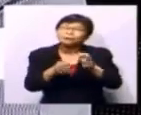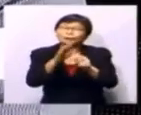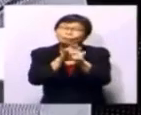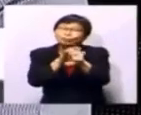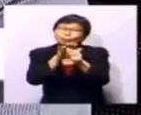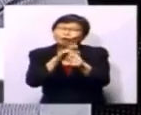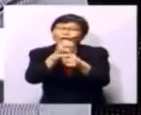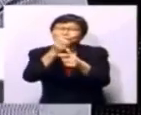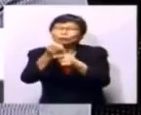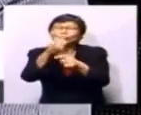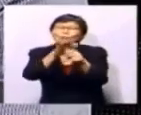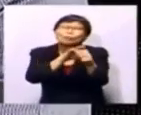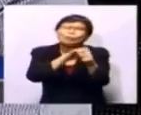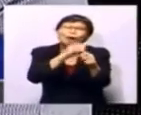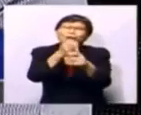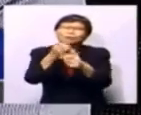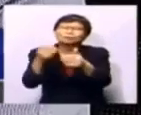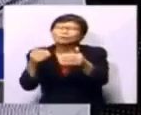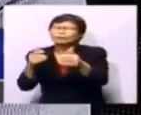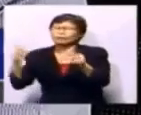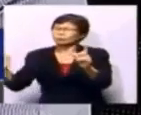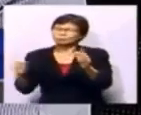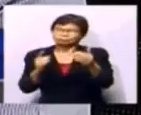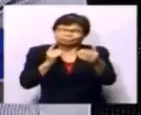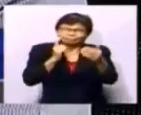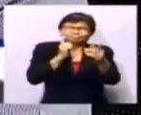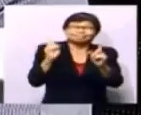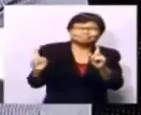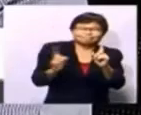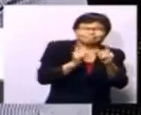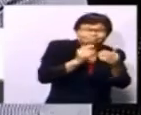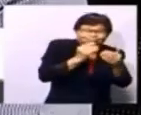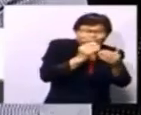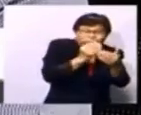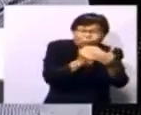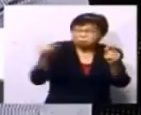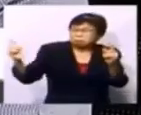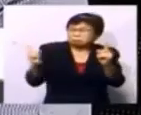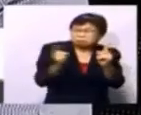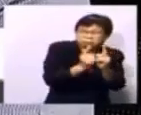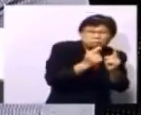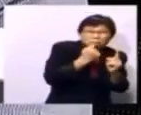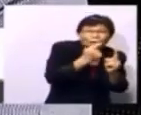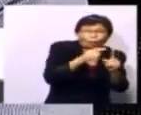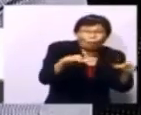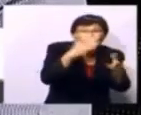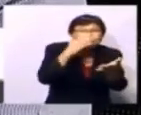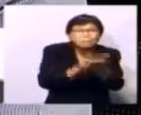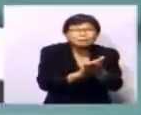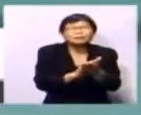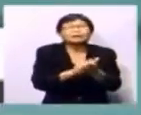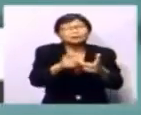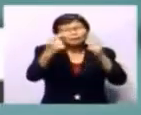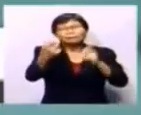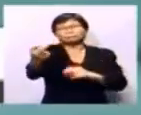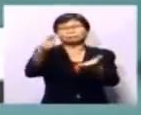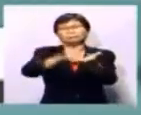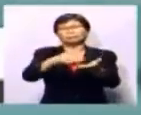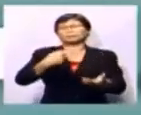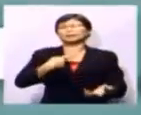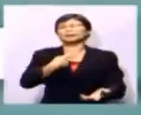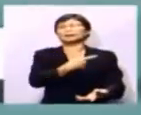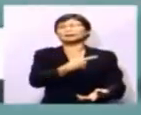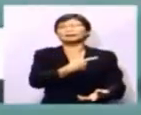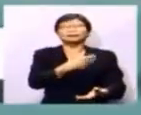mereka dipujuk atau mereka dihampiri oleh melakukan perkara-perkara yang terkutuk ini, mereka harus segera melaporkan kepada kami. Beliau